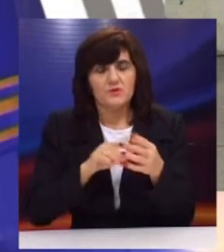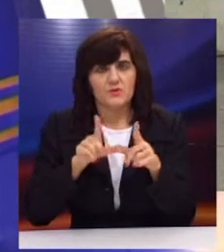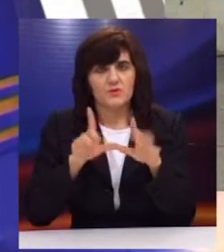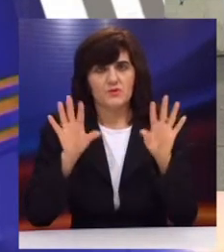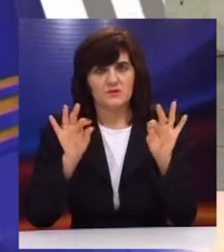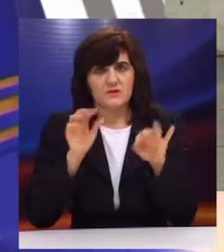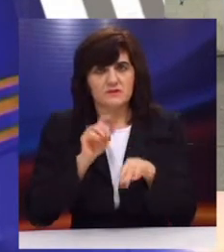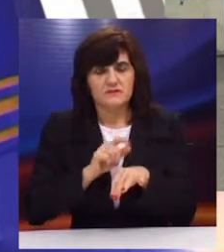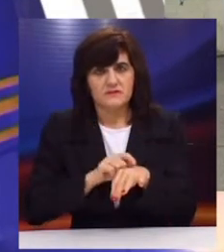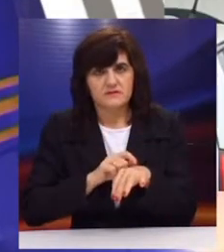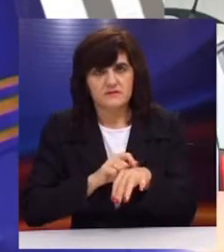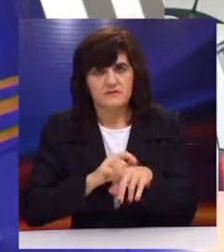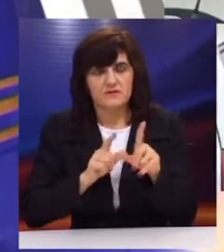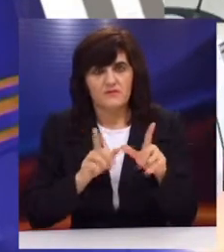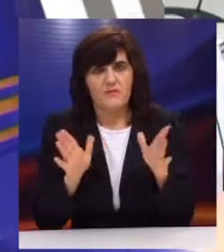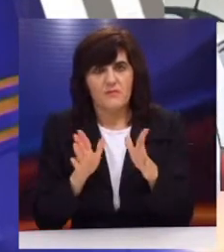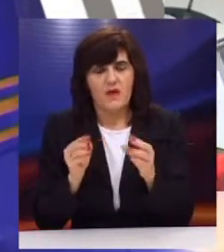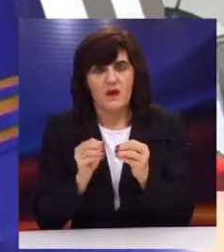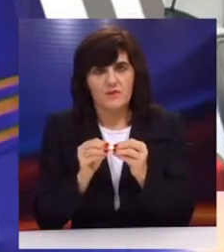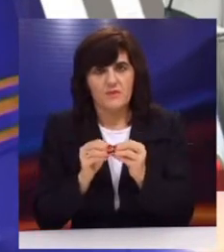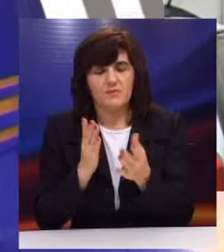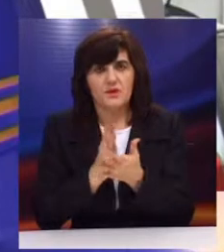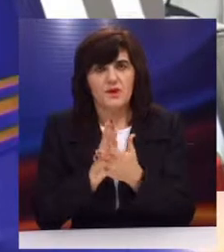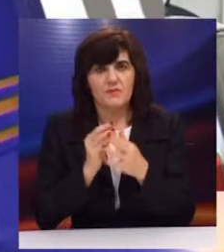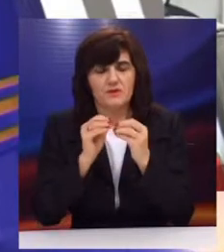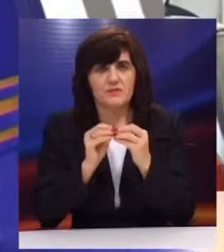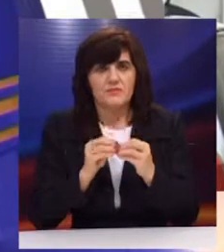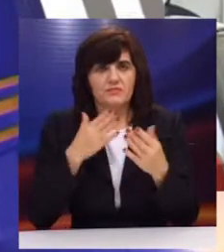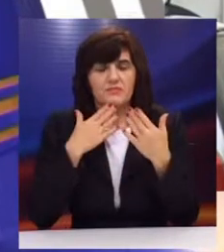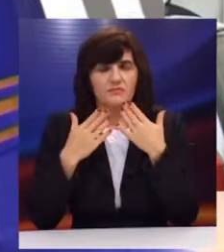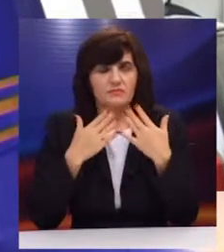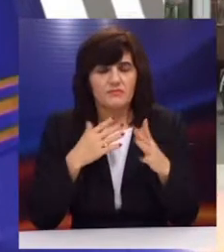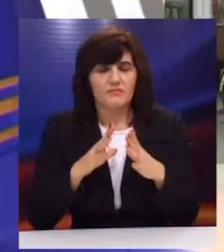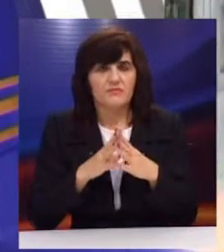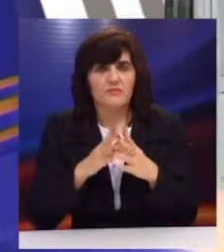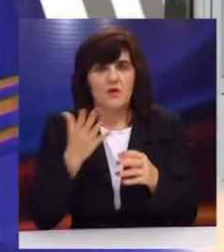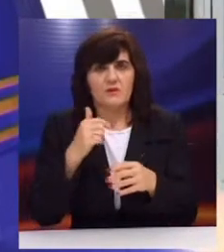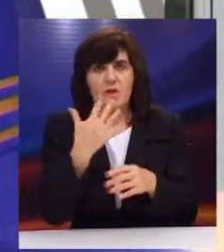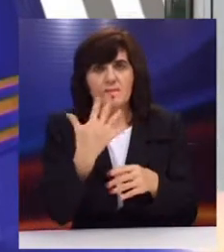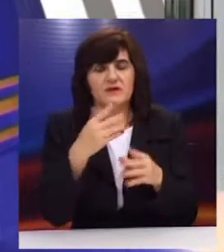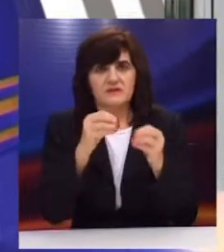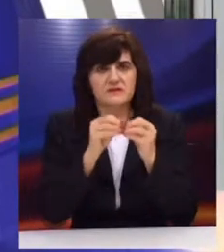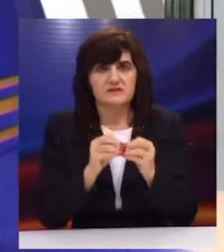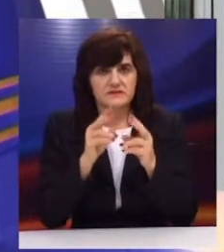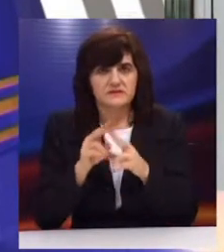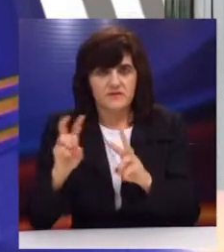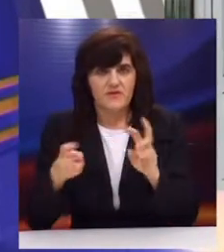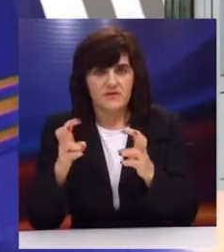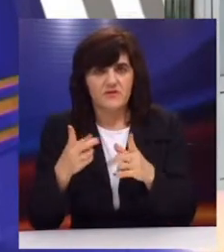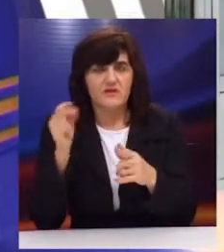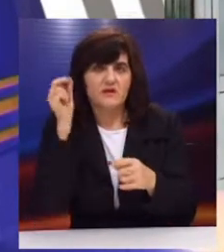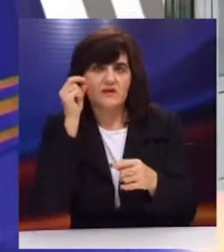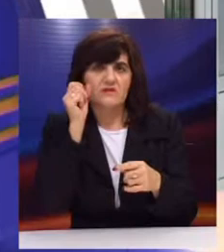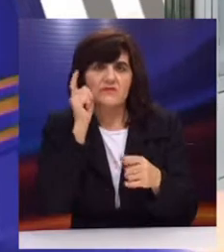u prostorijama mesne zajednice Mali Bajmok bit će održana prva od 5 radionica, koja ima za cilj da kroz razmjenu